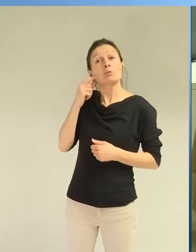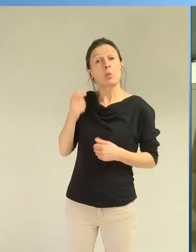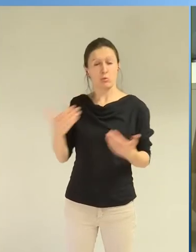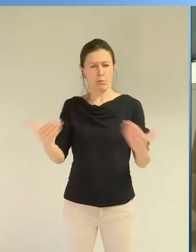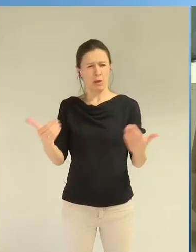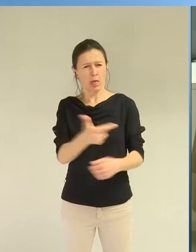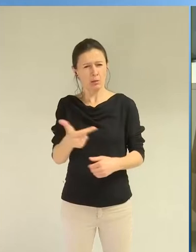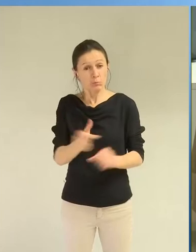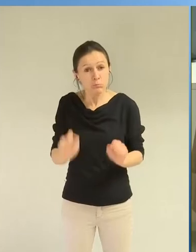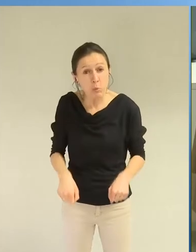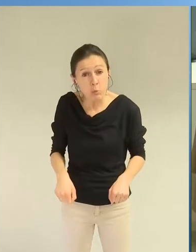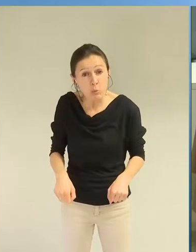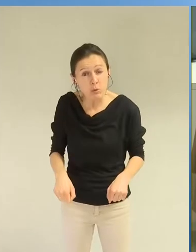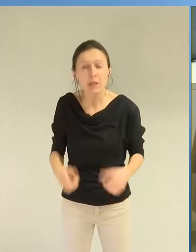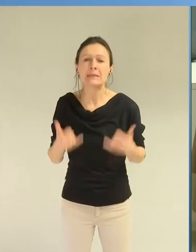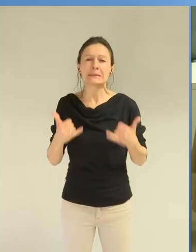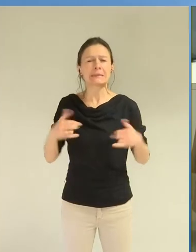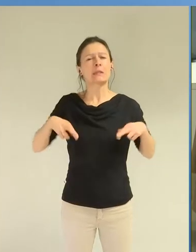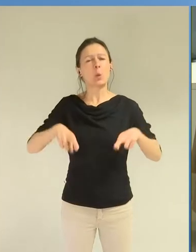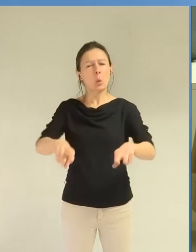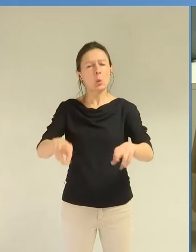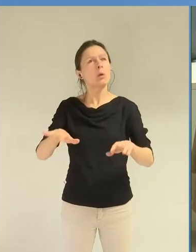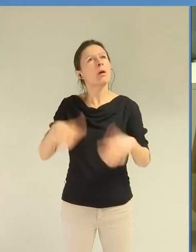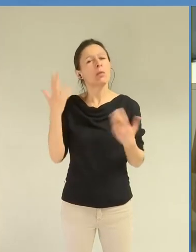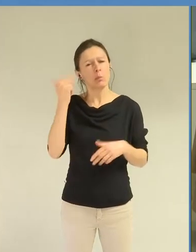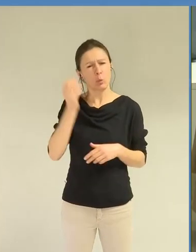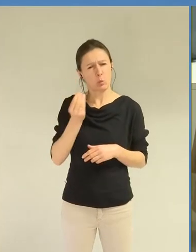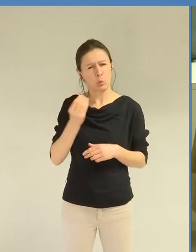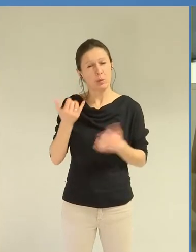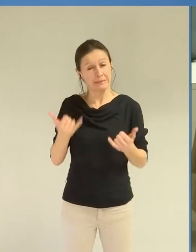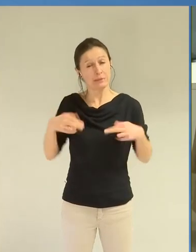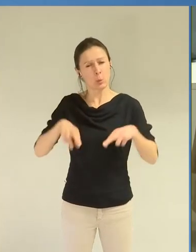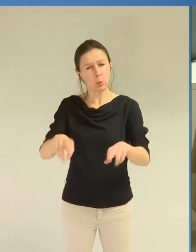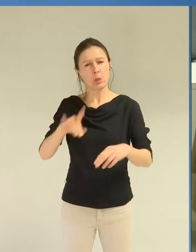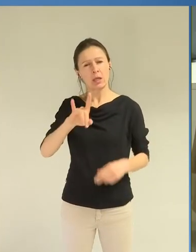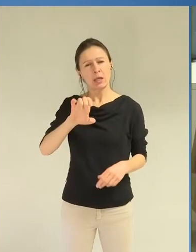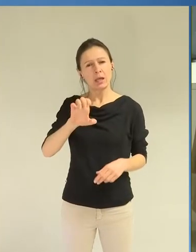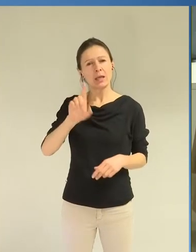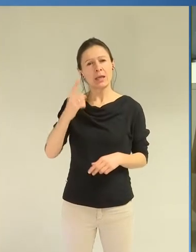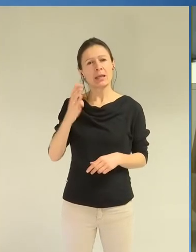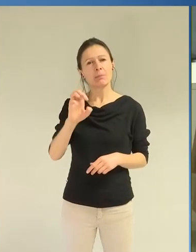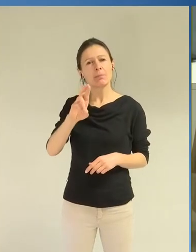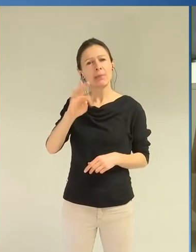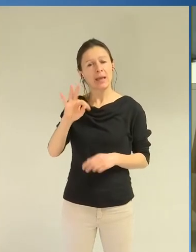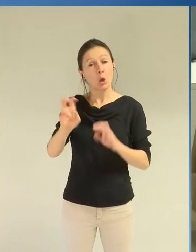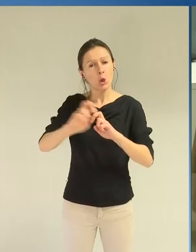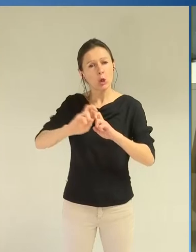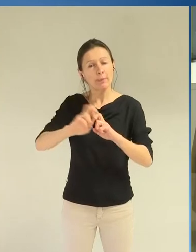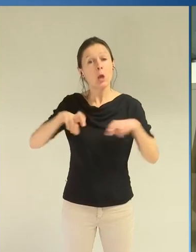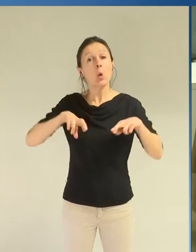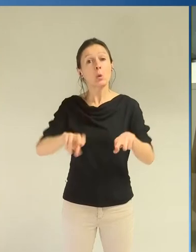sur un mur et pas n'importe où dans la rue hubert à grenoble l'avis même du musée de la résistance et de la